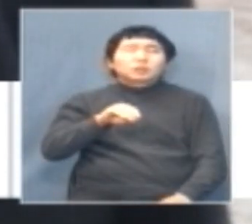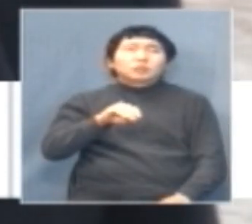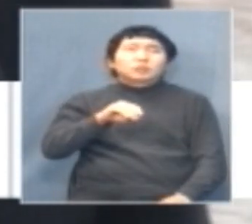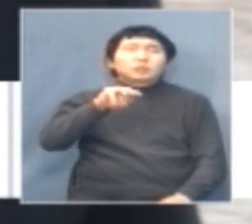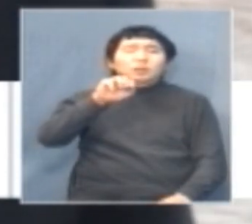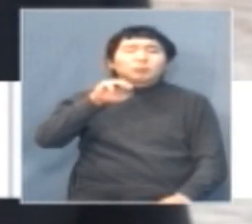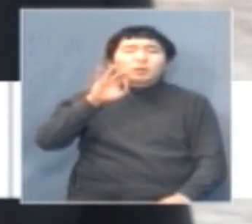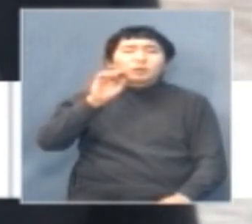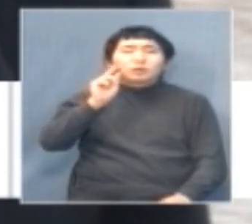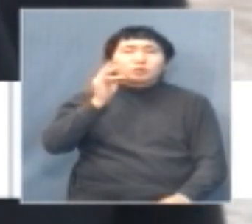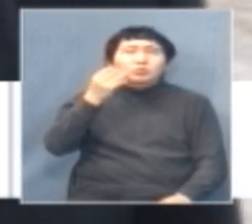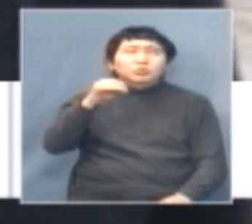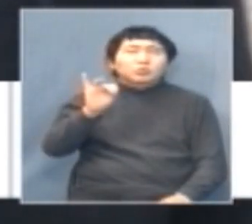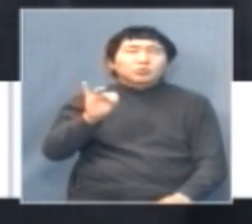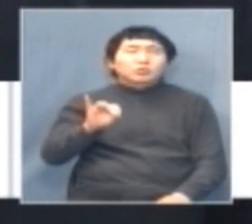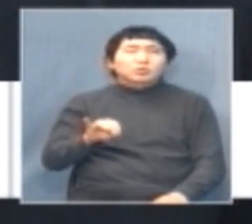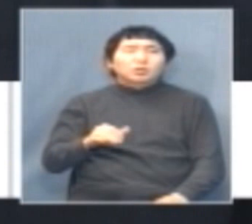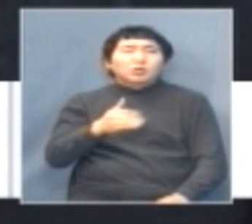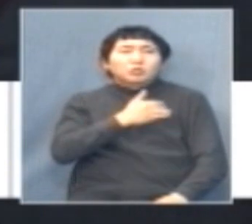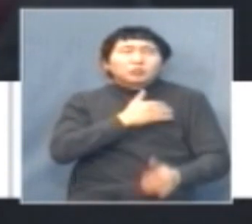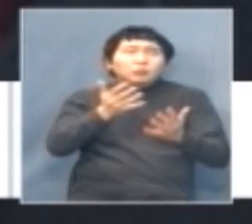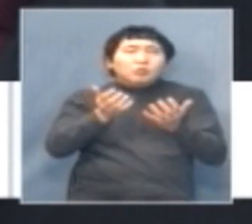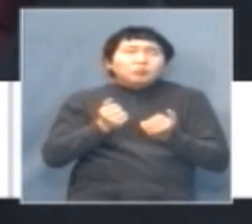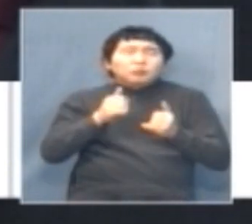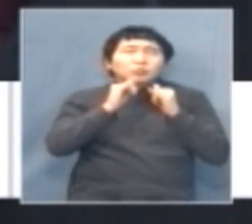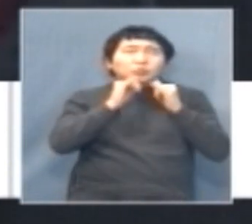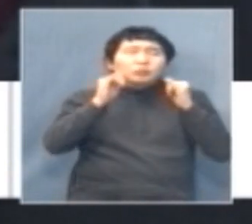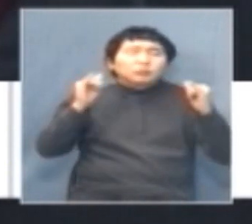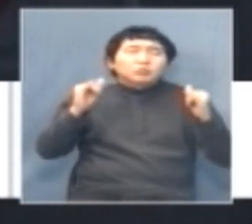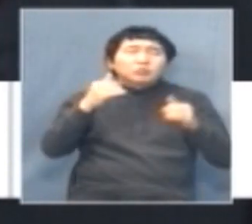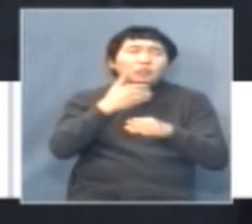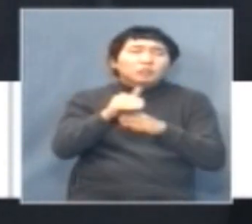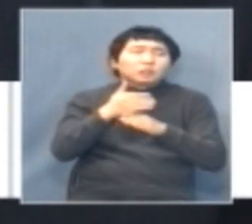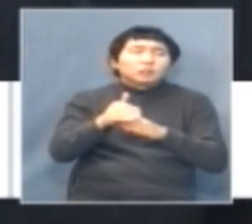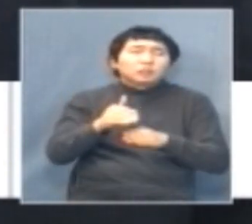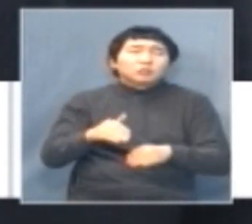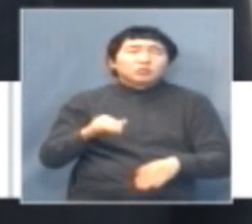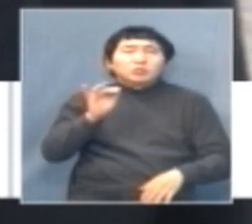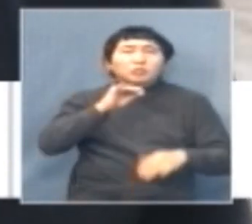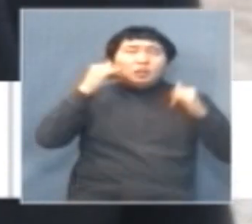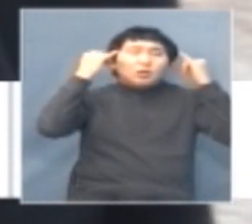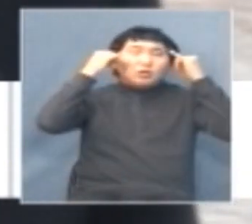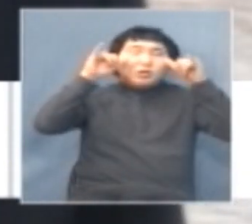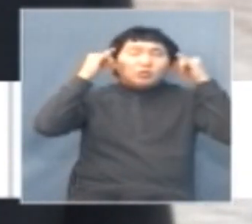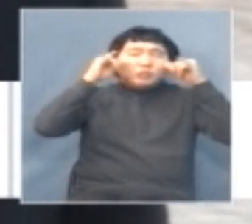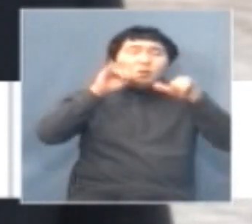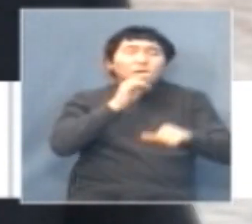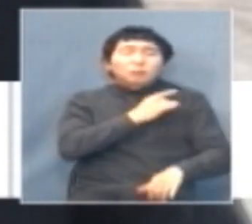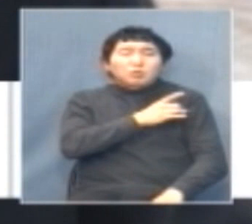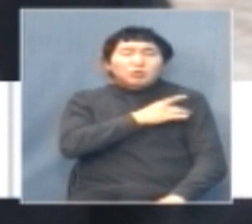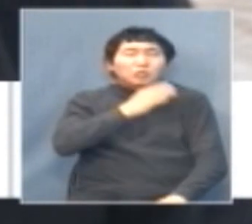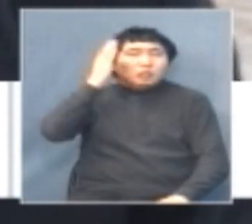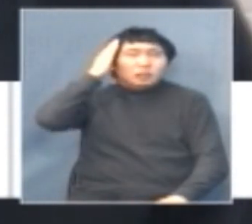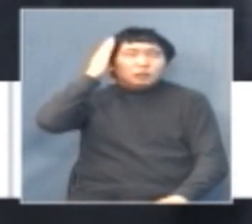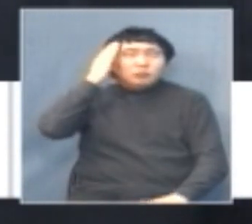они породистые. Мы надеемся получить на их развитие субсидии. Кроме того, увеличилось поголовье племенных коров породы казахская белоголовая. Я считаю, что это